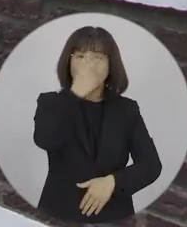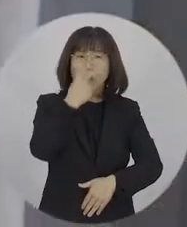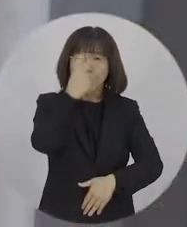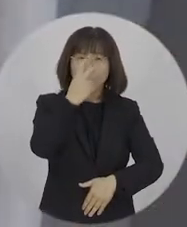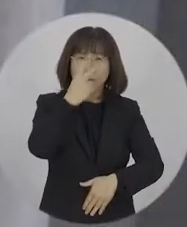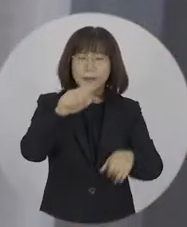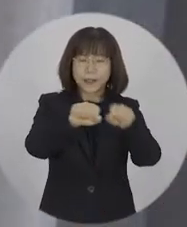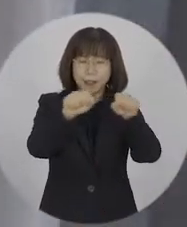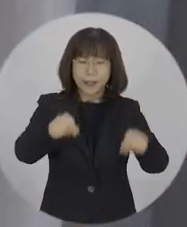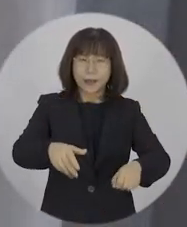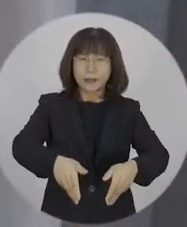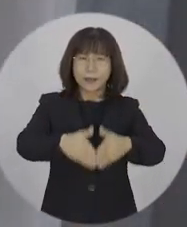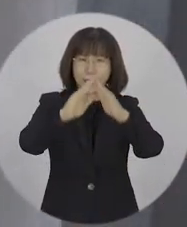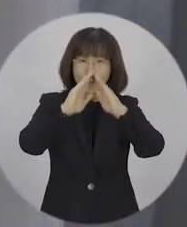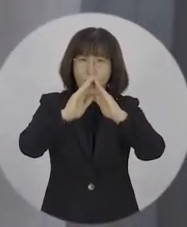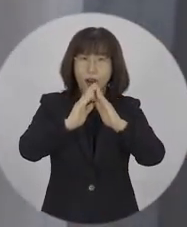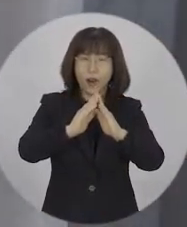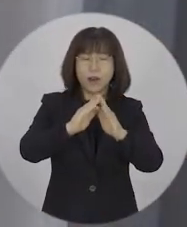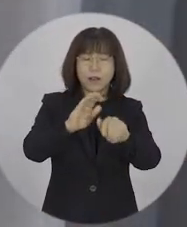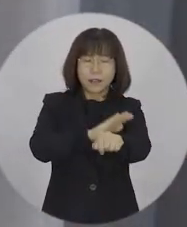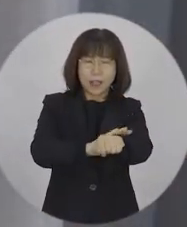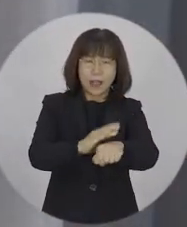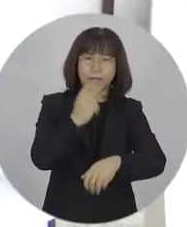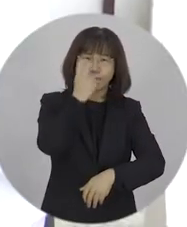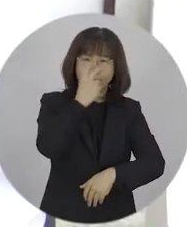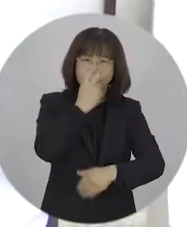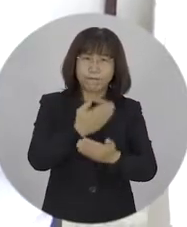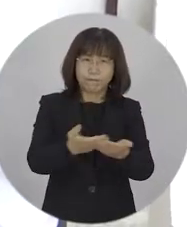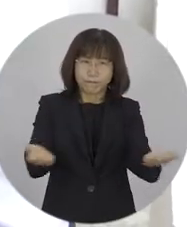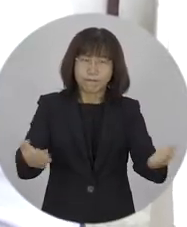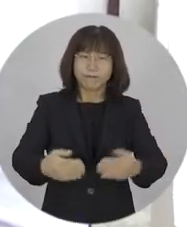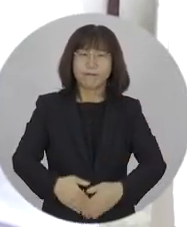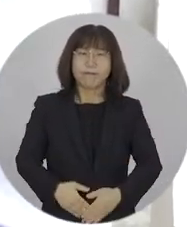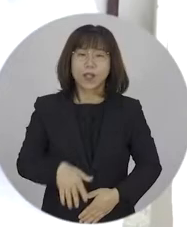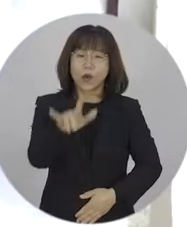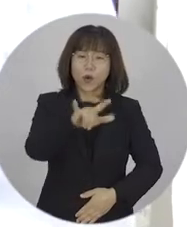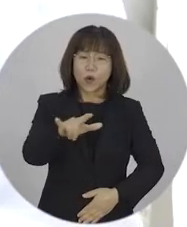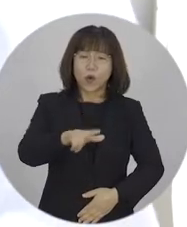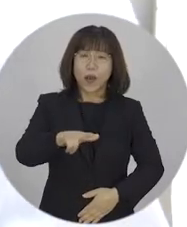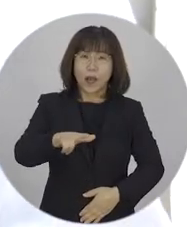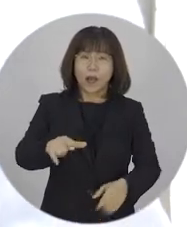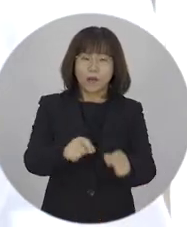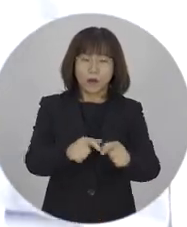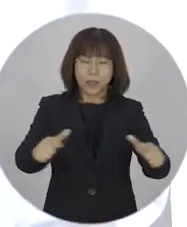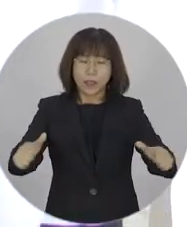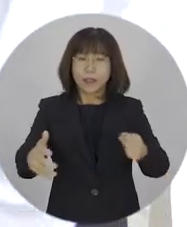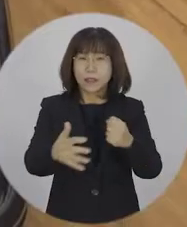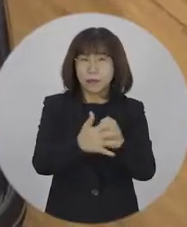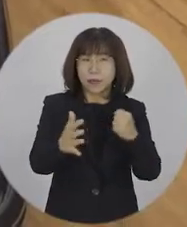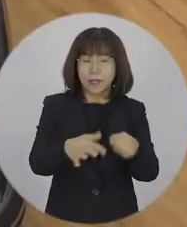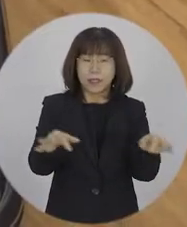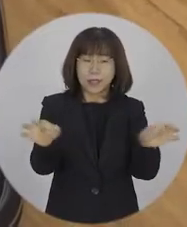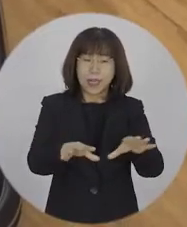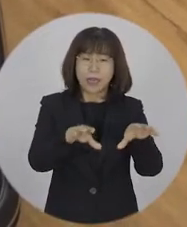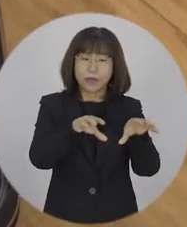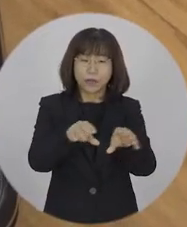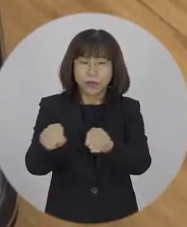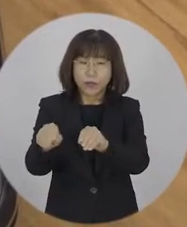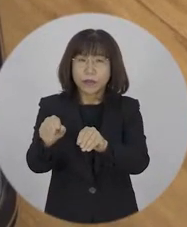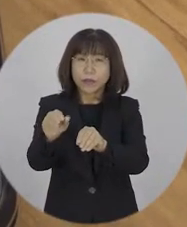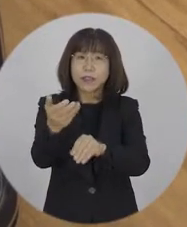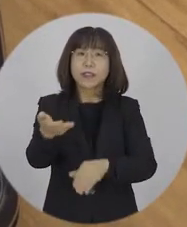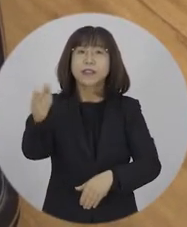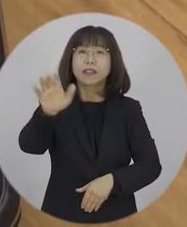구민에게 맞춤형 돌봄 서비스를 제공해 왔습니다. 특히 코로나19의 확산으로 돌봄 제도가 일시